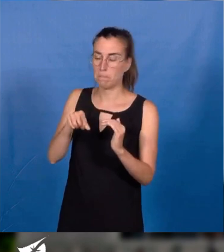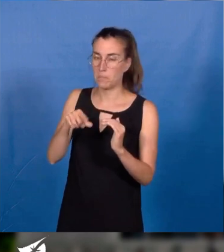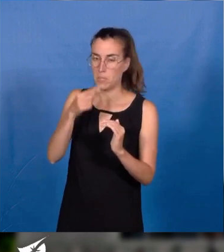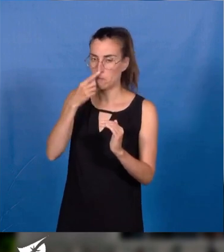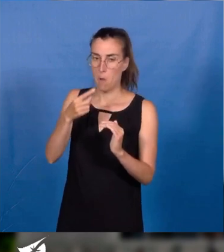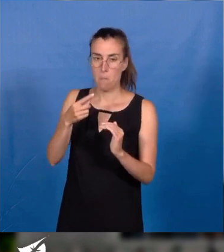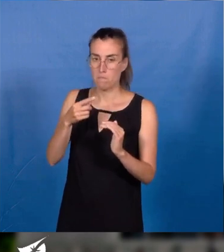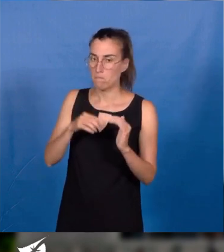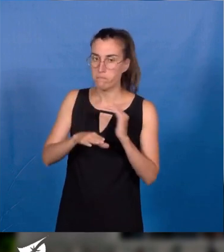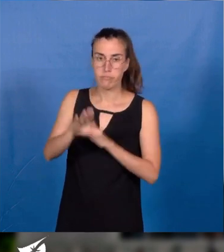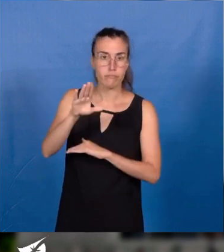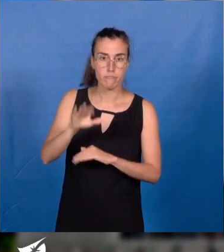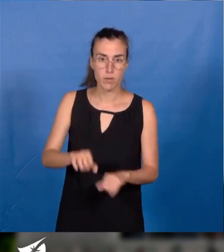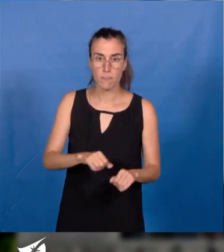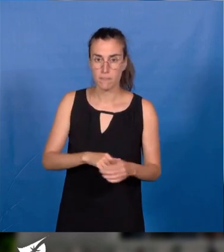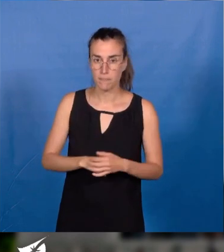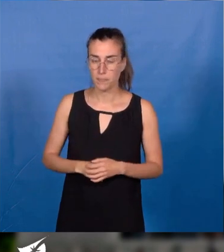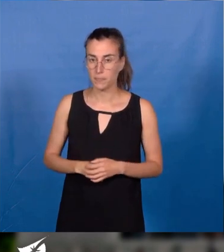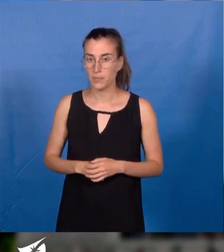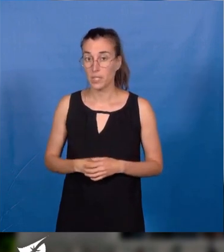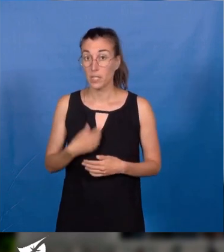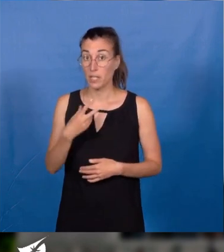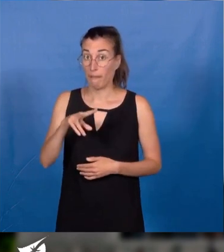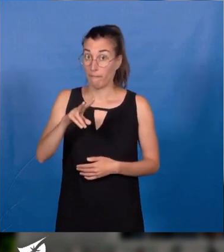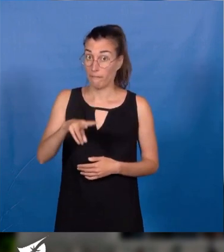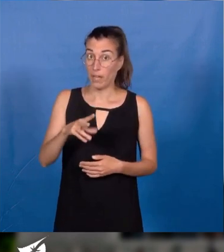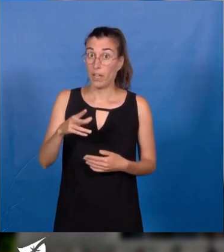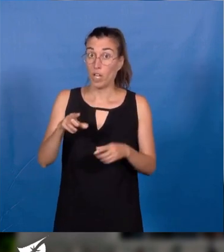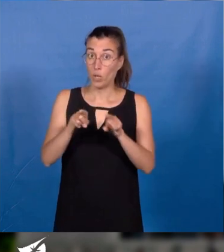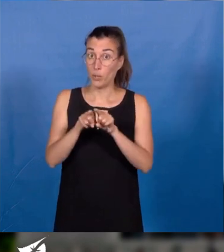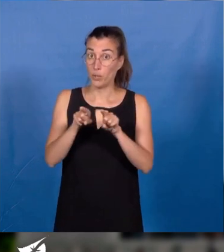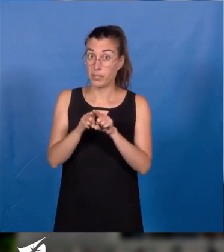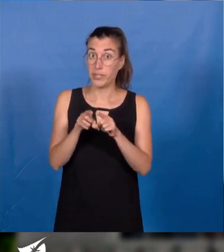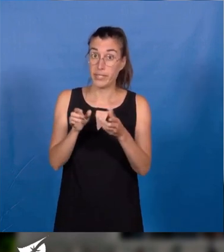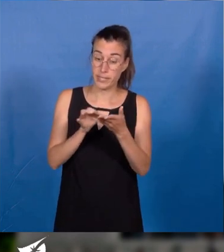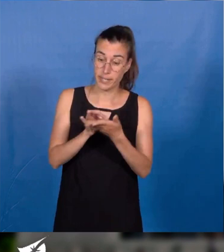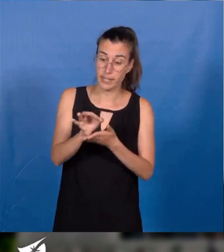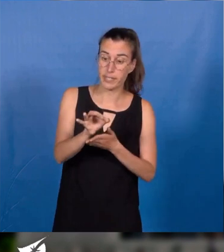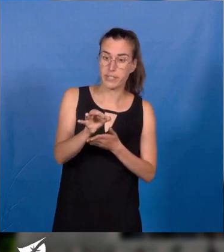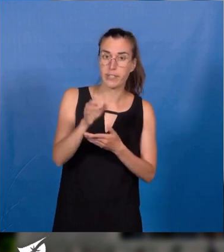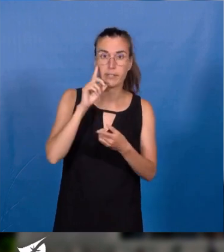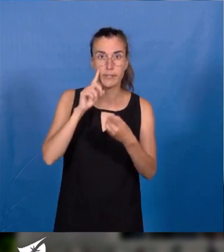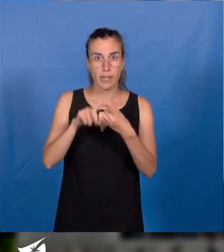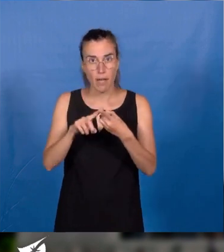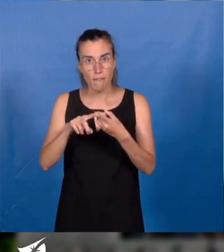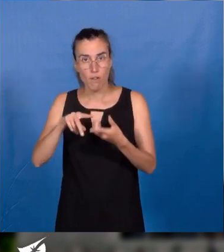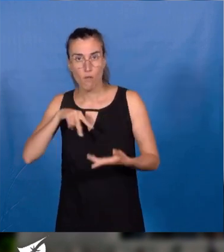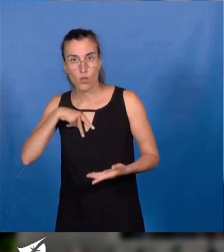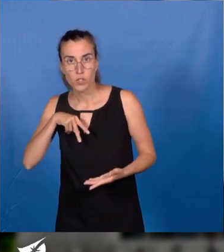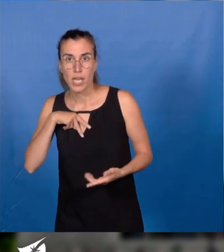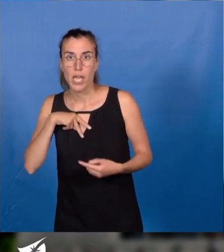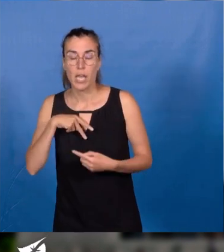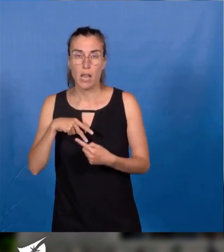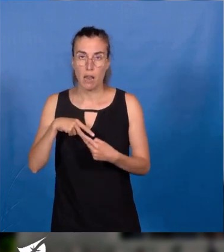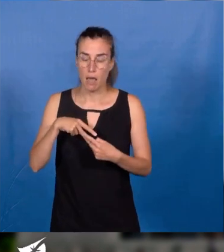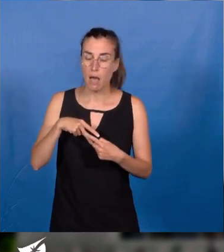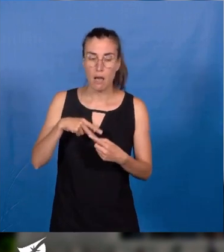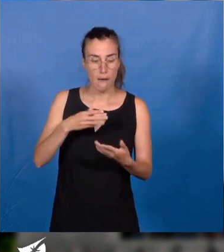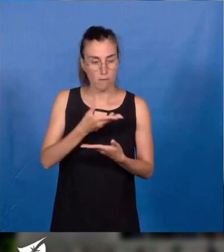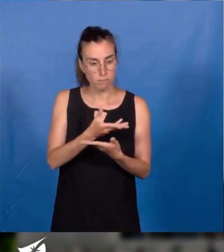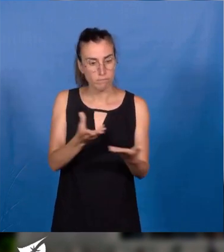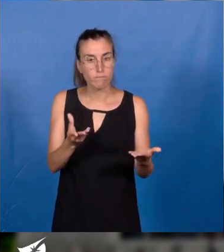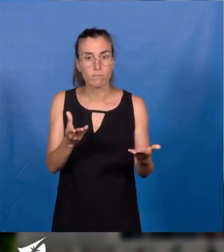tu l'as fait remarquer aussi, sur la stratégie foncière à mettre en œuvre pour accompagner